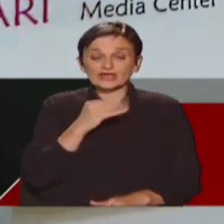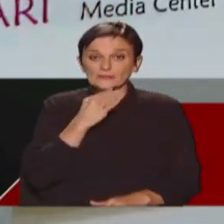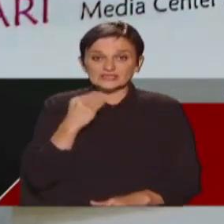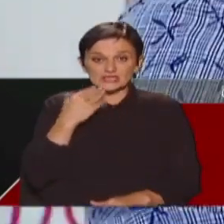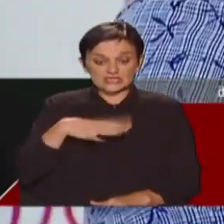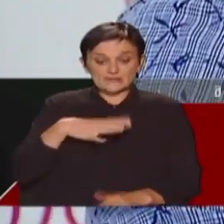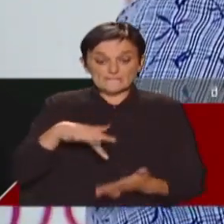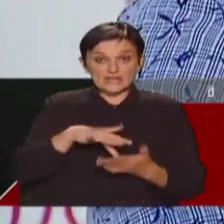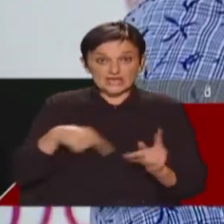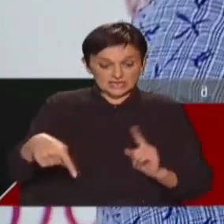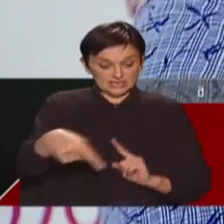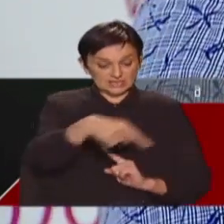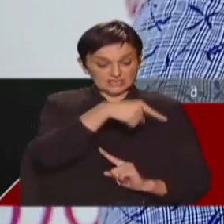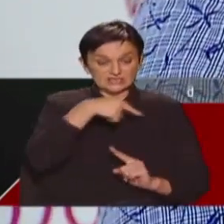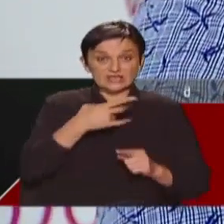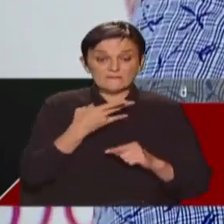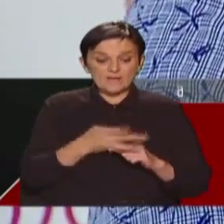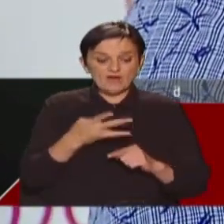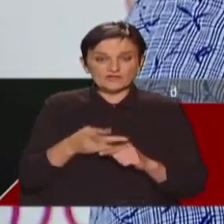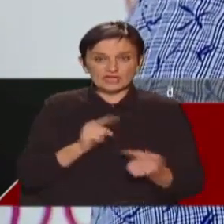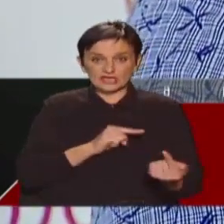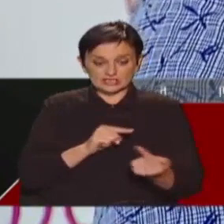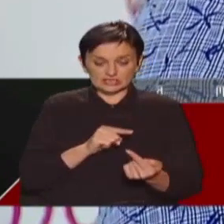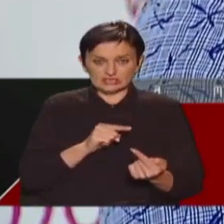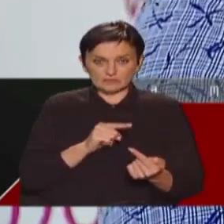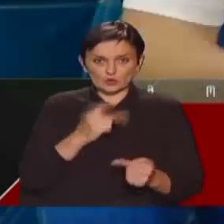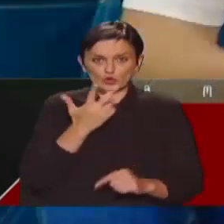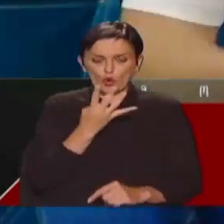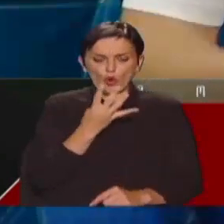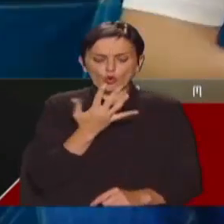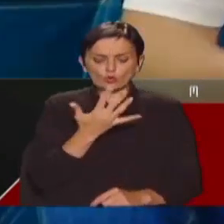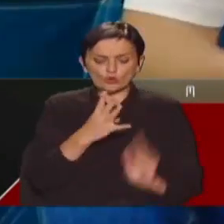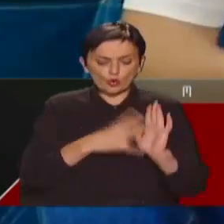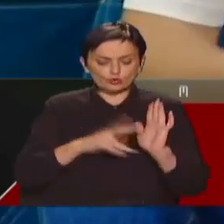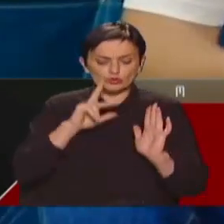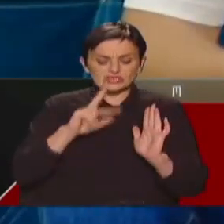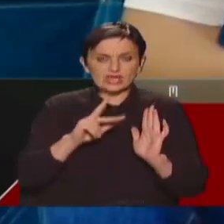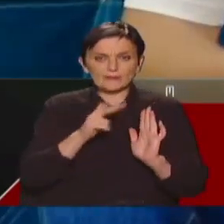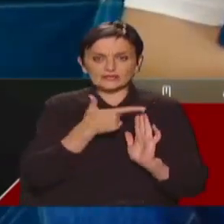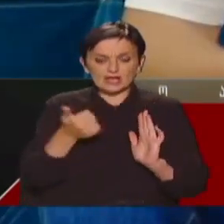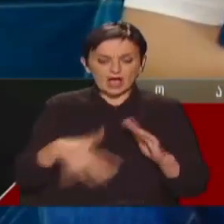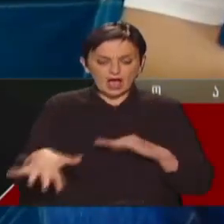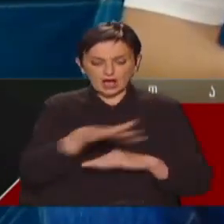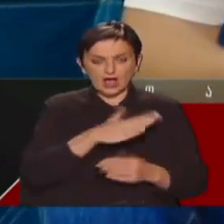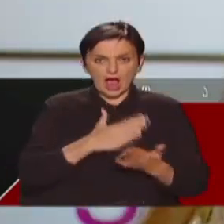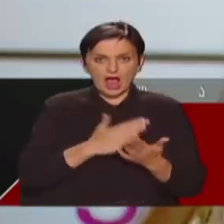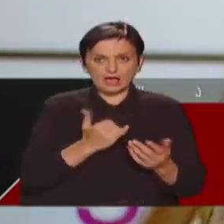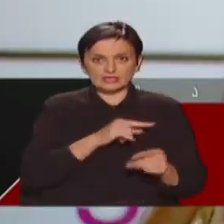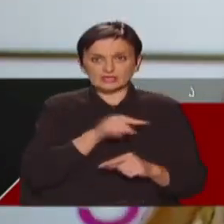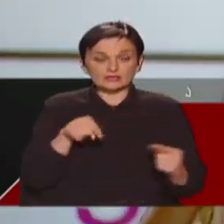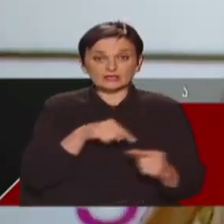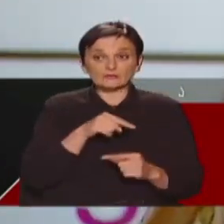და თბილისის შემოგარენში. მავნებლის წინააღმდეგ მიმდინარე წელს 93000 ჰექტარი არის დამუშავებული. სააგენტო